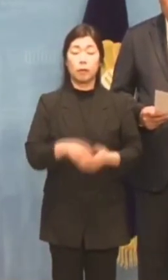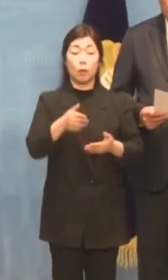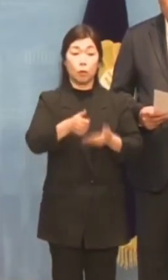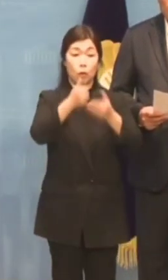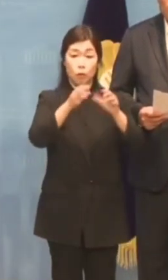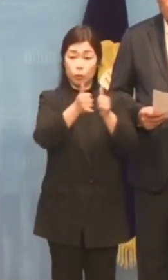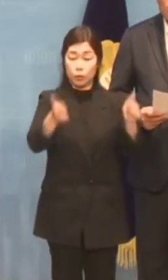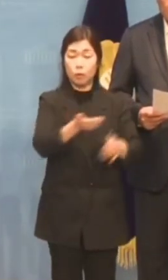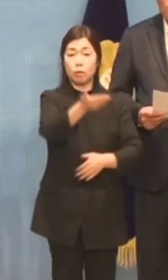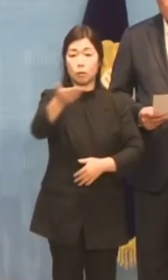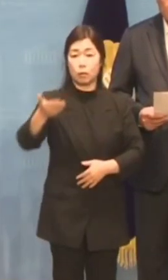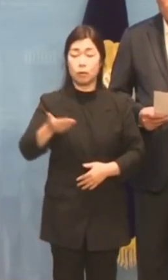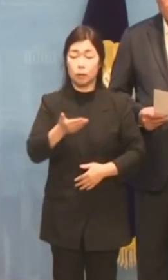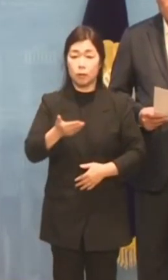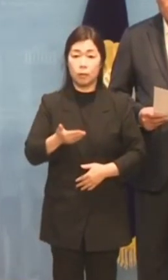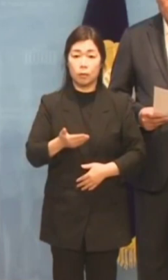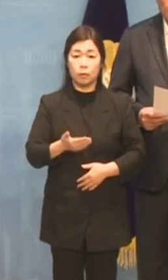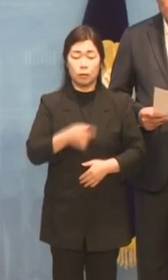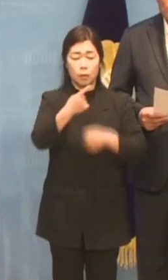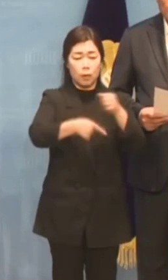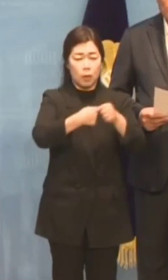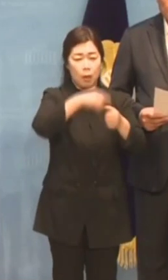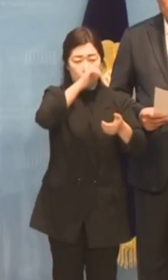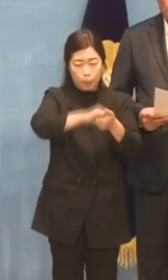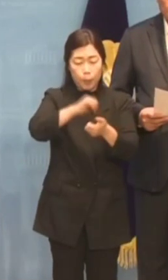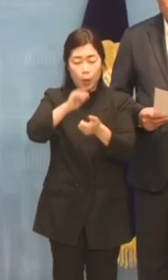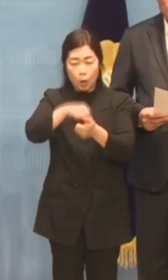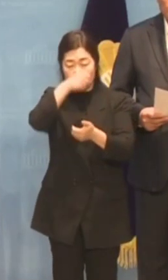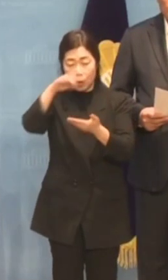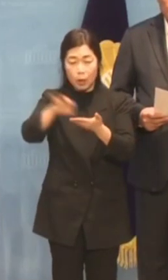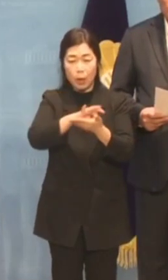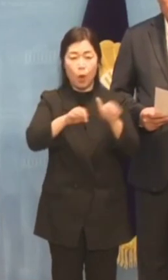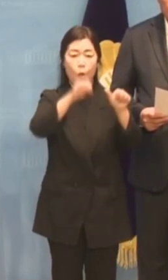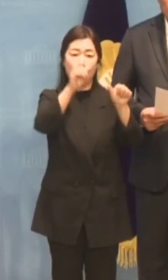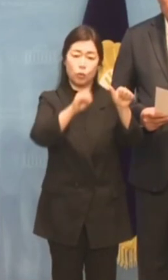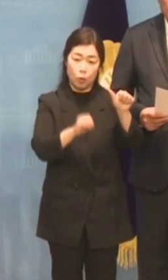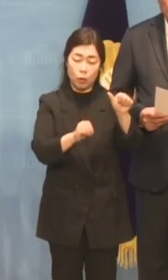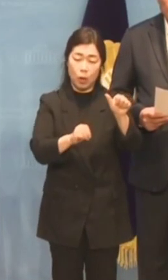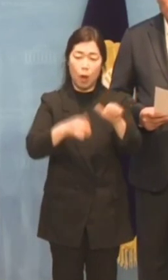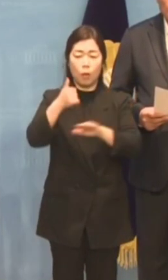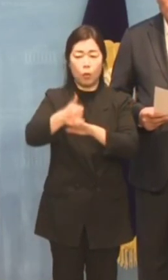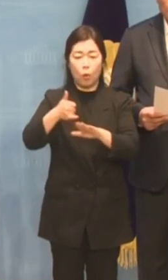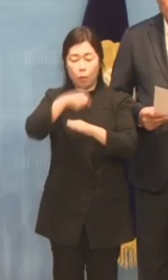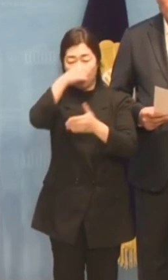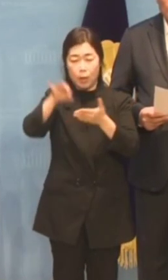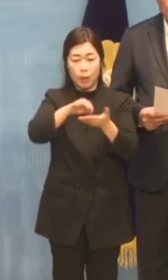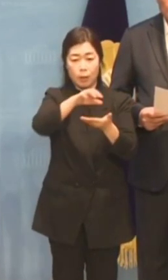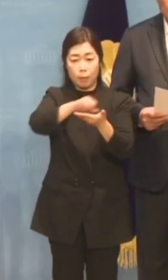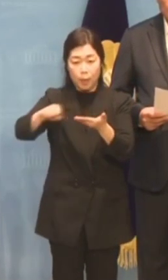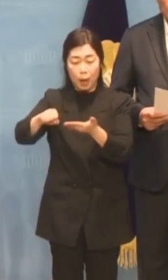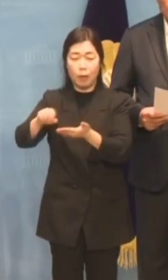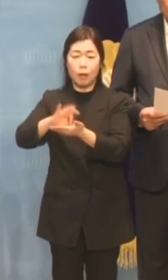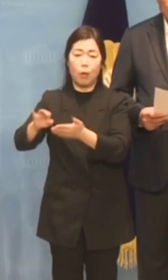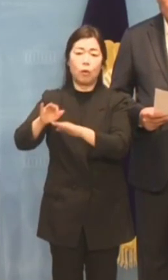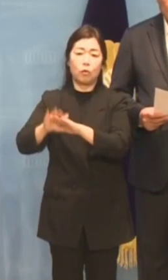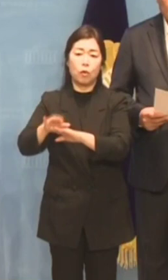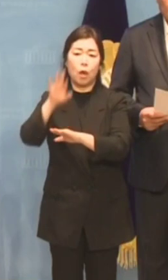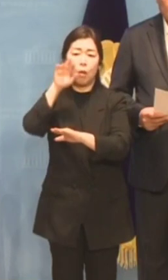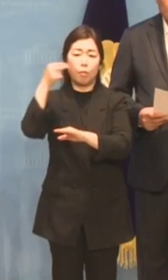존경하는 국민 여러분, 매년 국가 예산의 5%를 농업 예산으로 사용하는